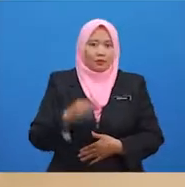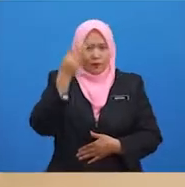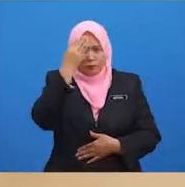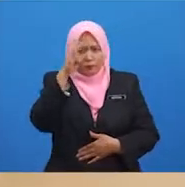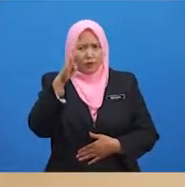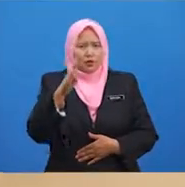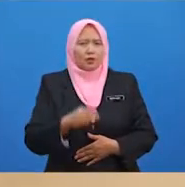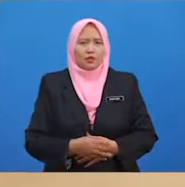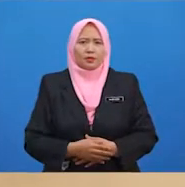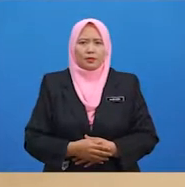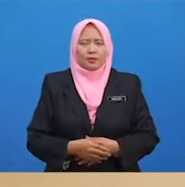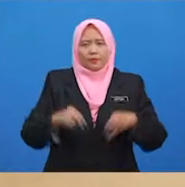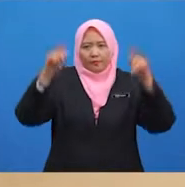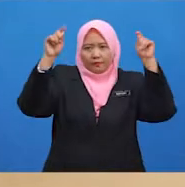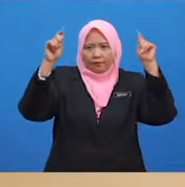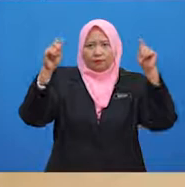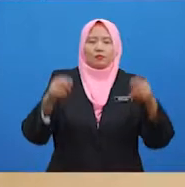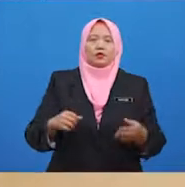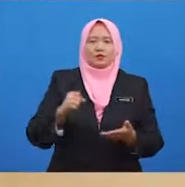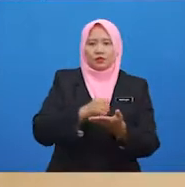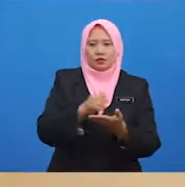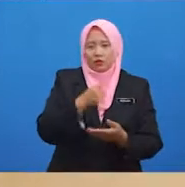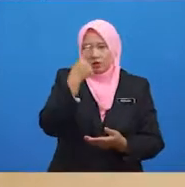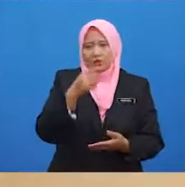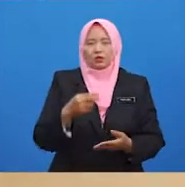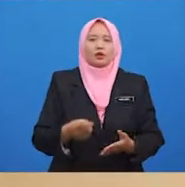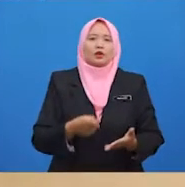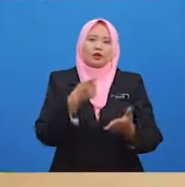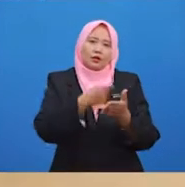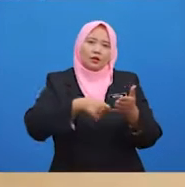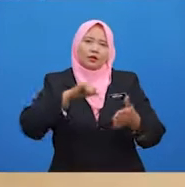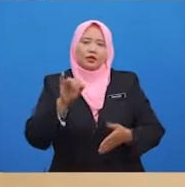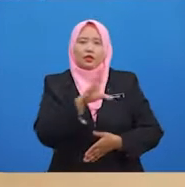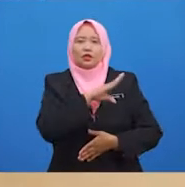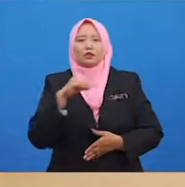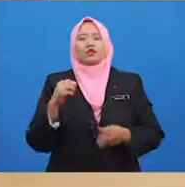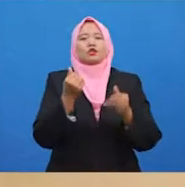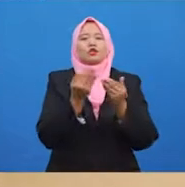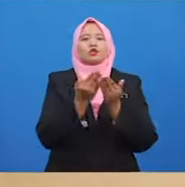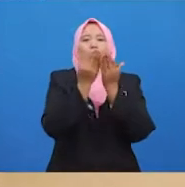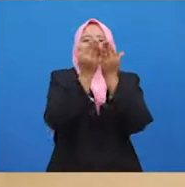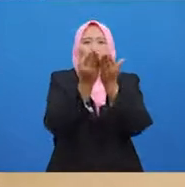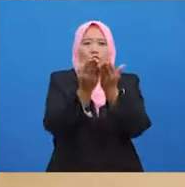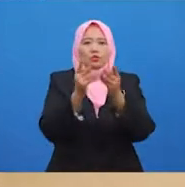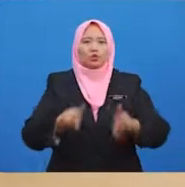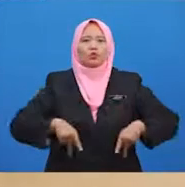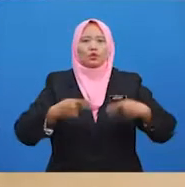ini ialah menghargai dan mensyukuri kurniaan Tuhan kepada manusia.